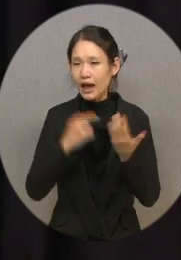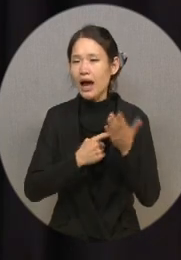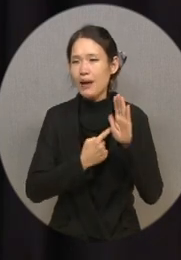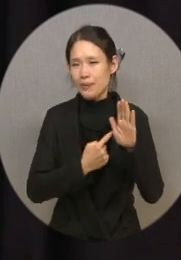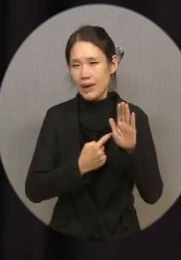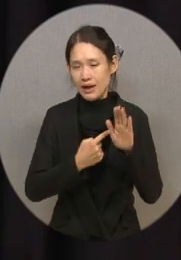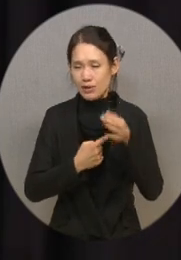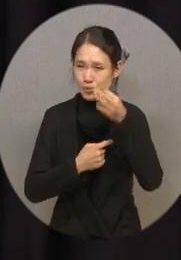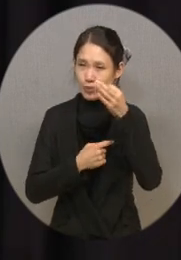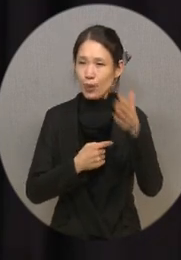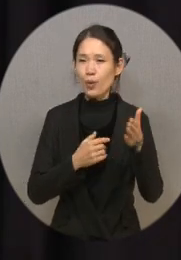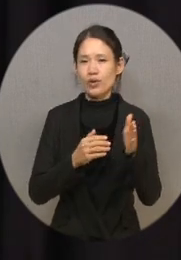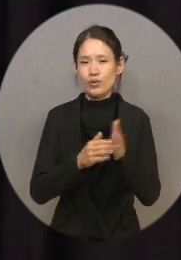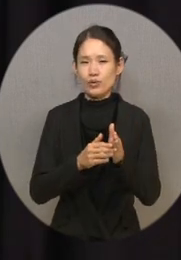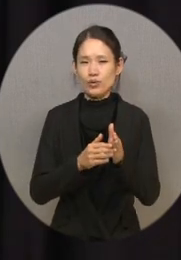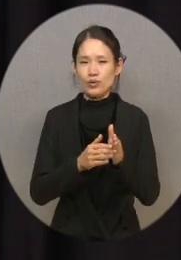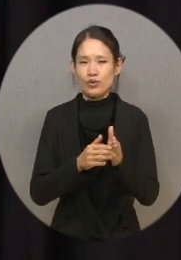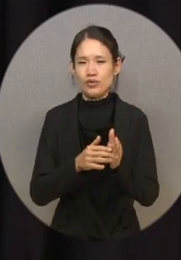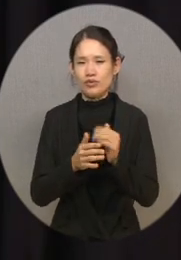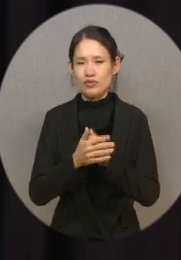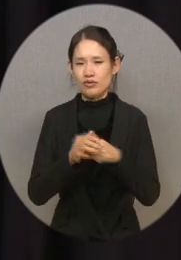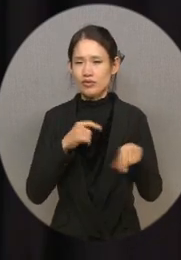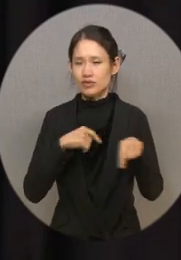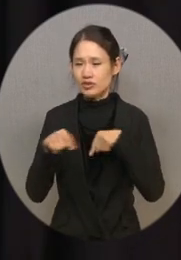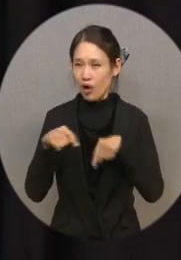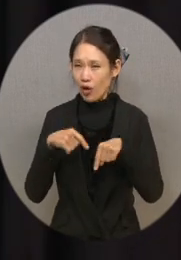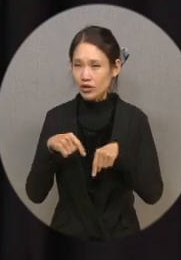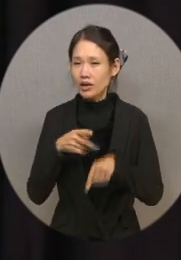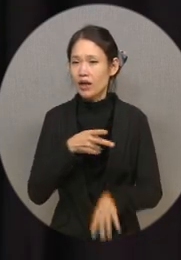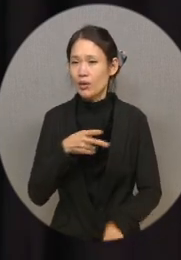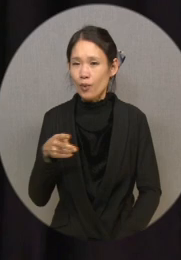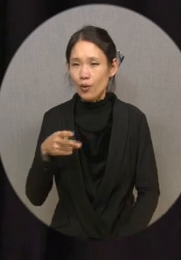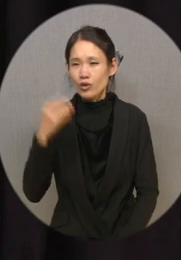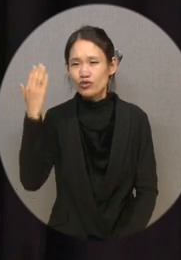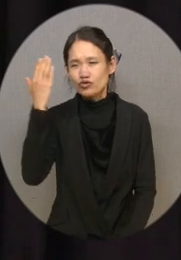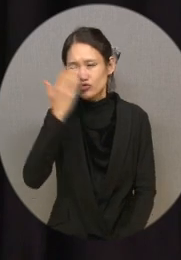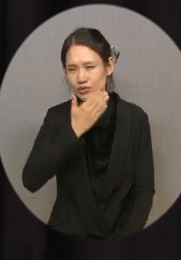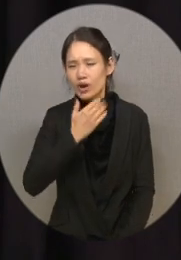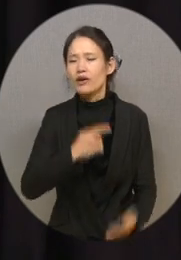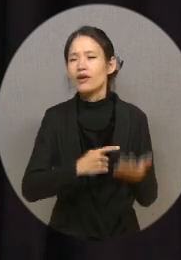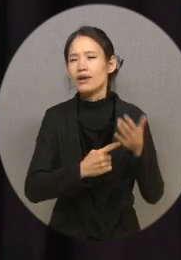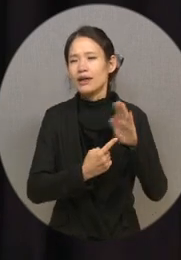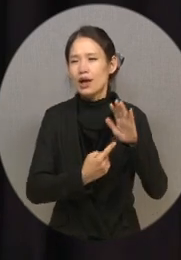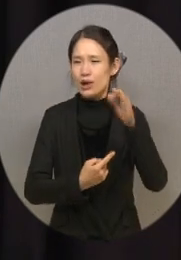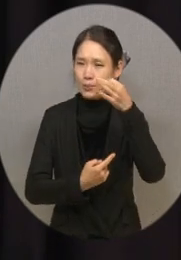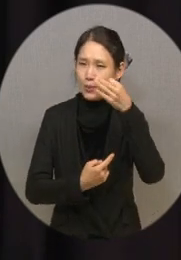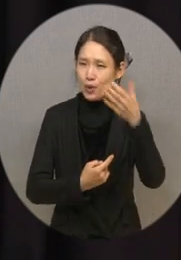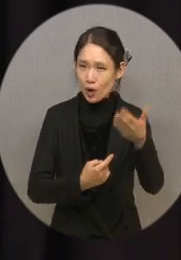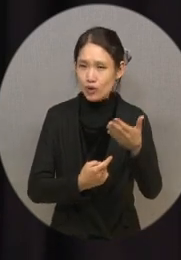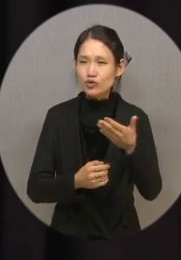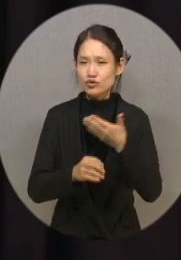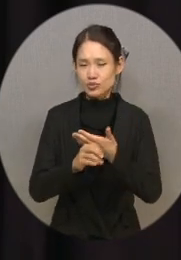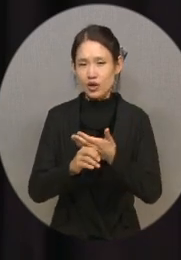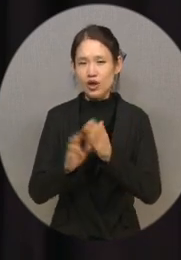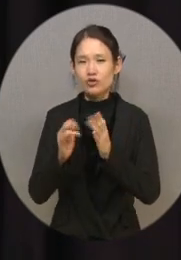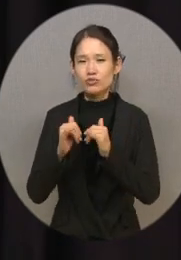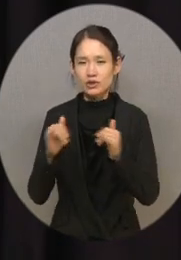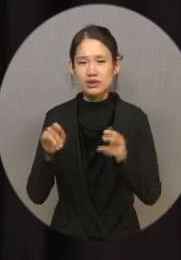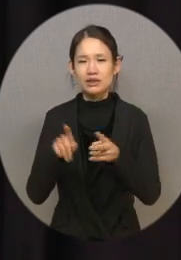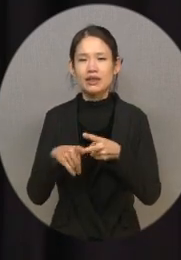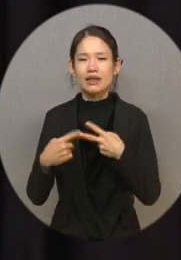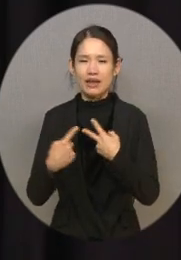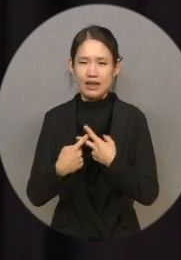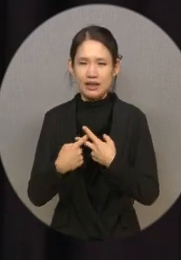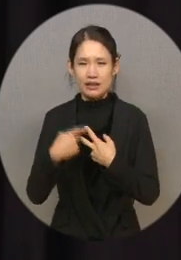밝혔거든요. 그렇죠. 그래서 저는 그 정책이라고 하는 거는 투명성 있게 하면은 우리 국민들이 다 이해하신다.